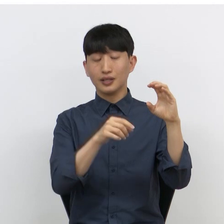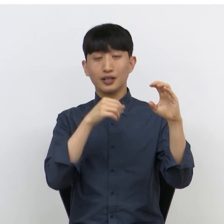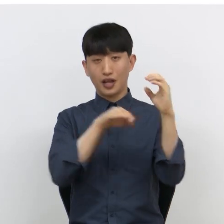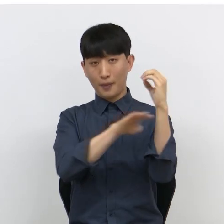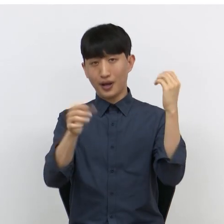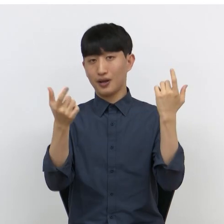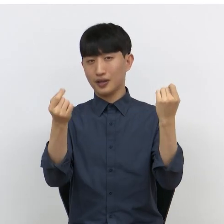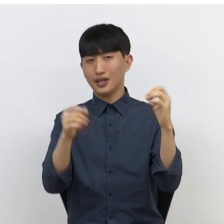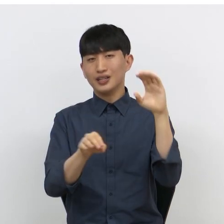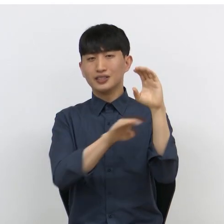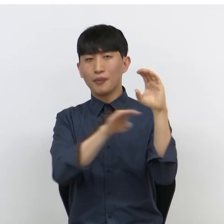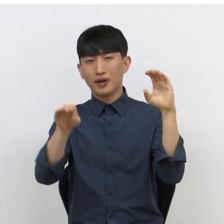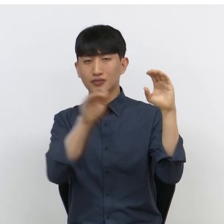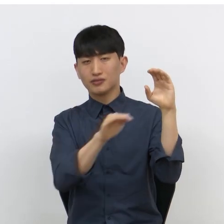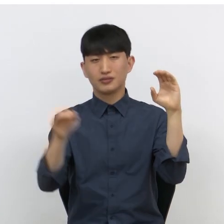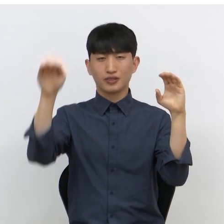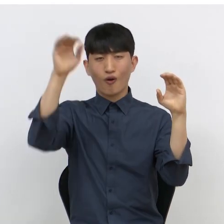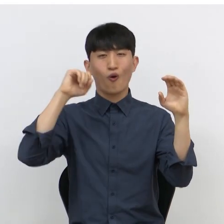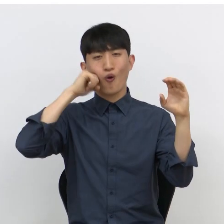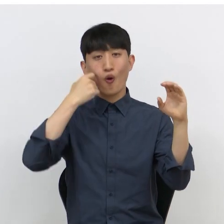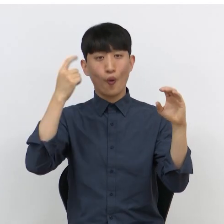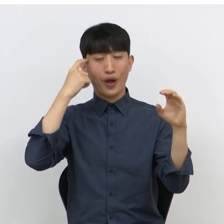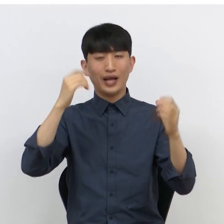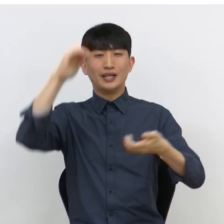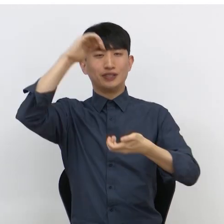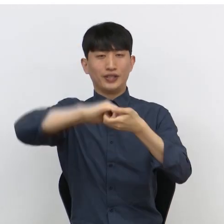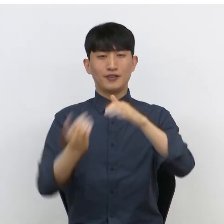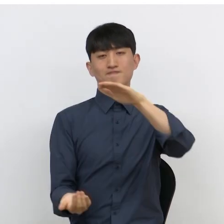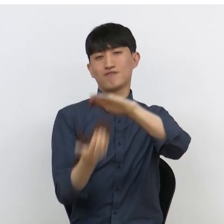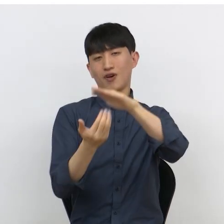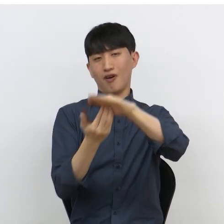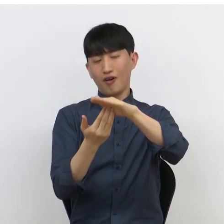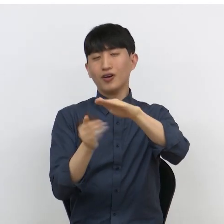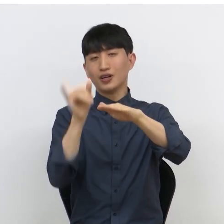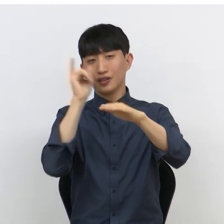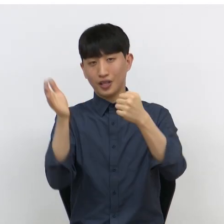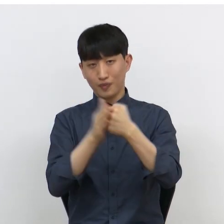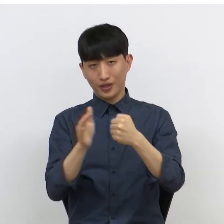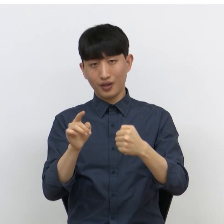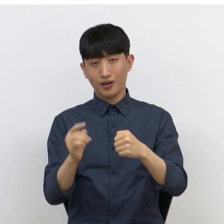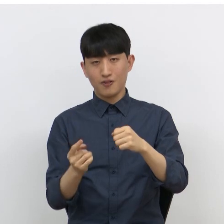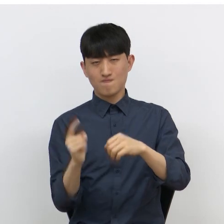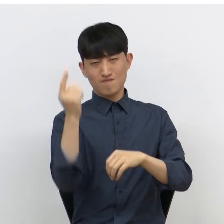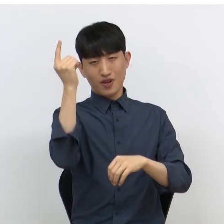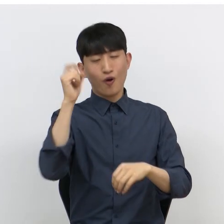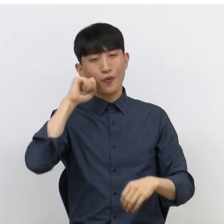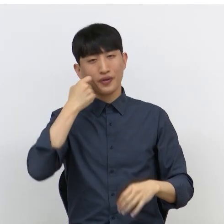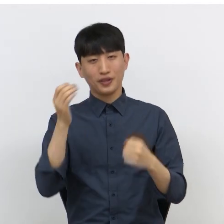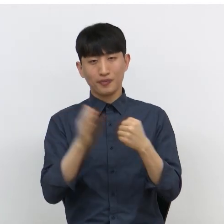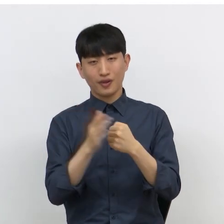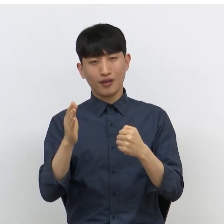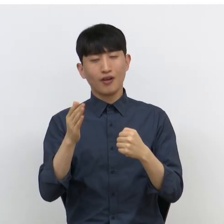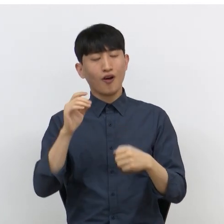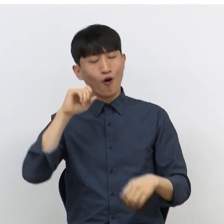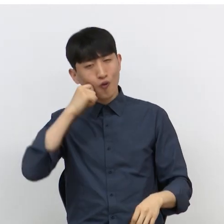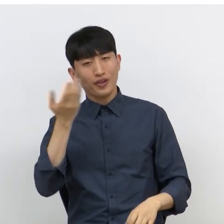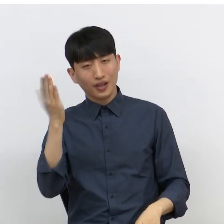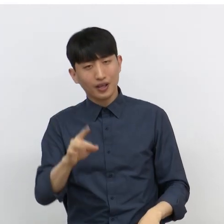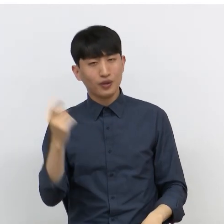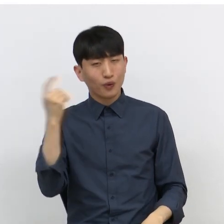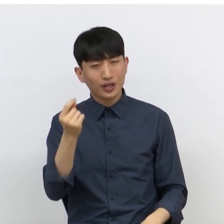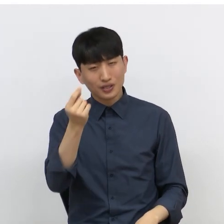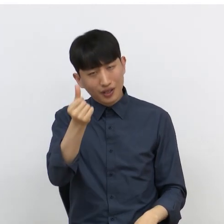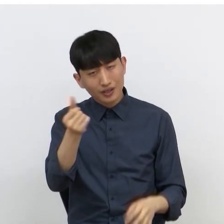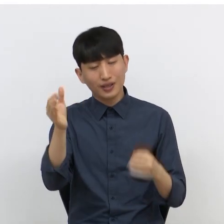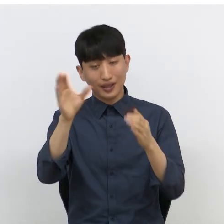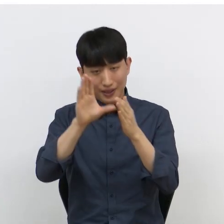올릴 수가 없어요. 왜냐하면 최대 출력이라고 하는 게 설정되어 있기 때문에. 그럴 때 올릴 수는 없는데 소리는 작다. 그러면 PW를